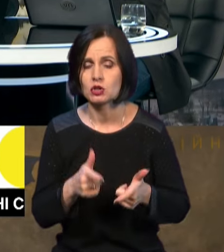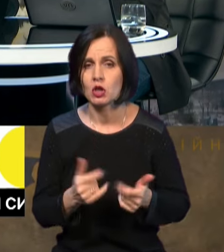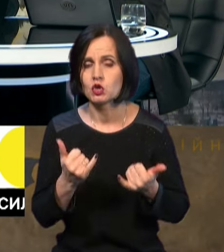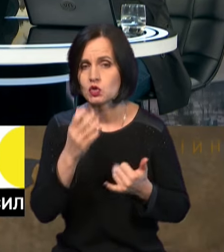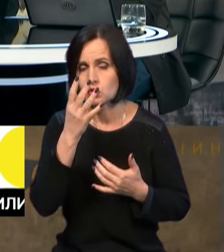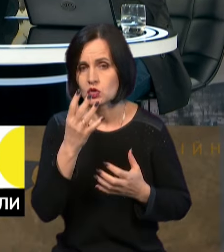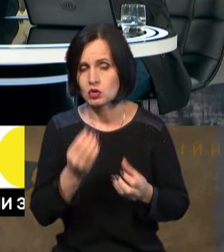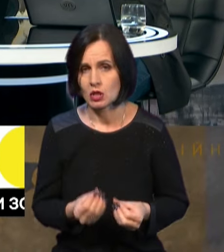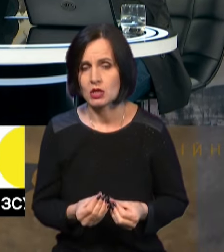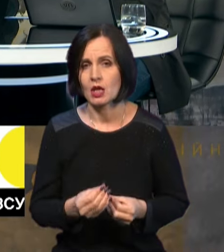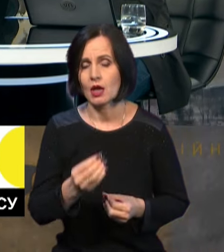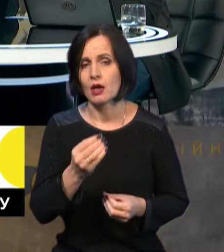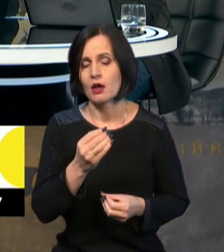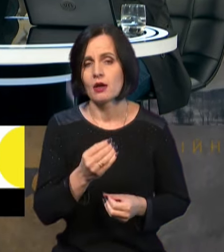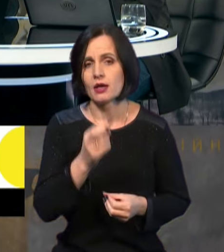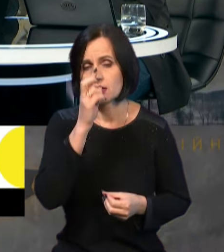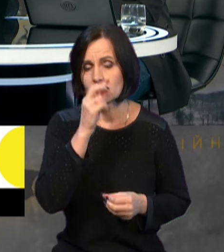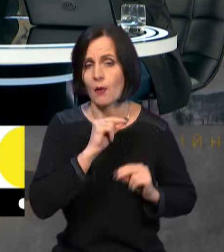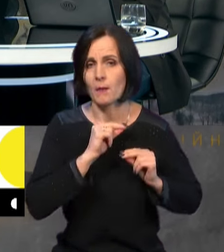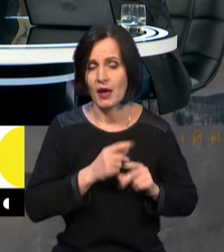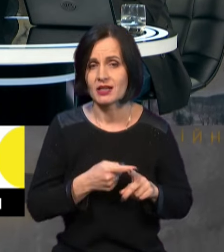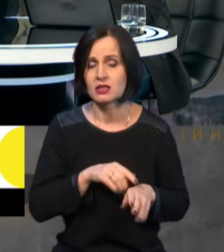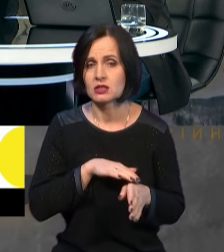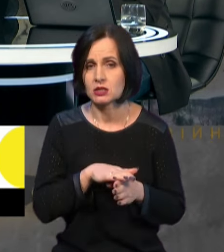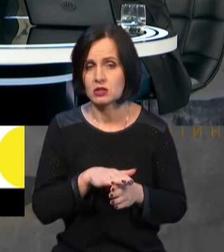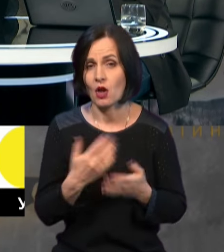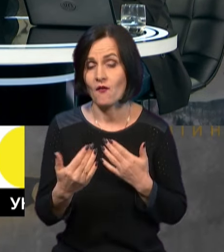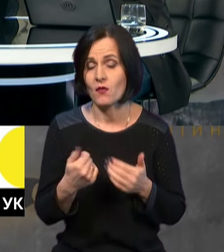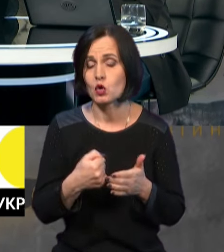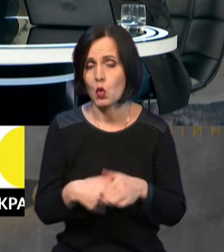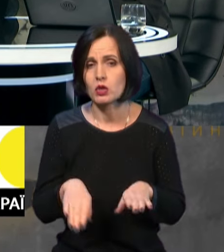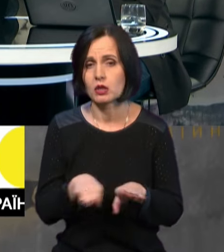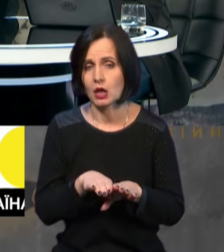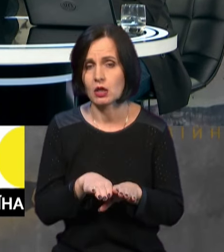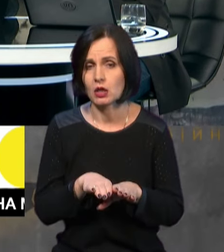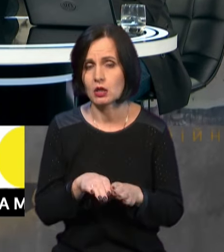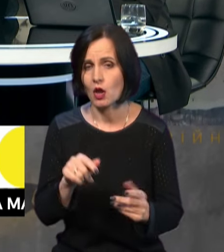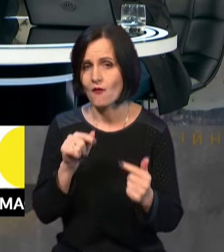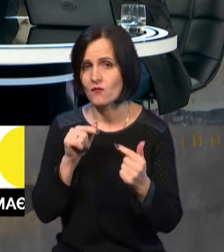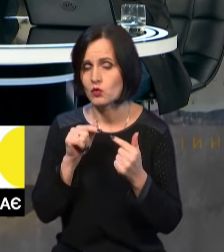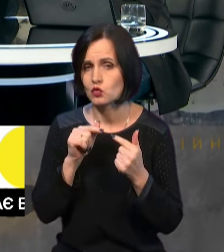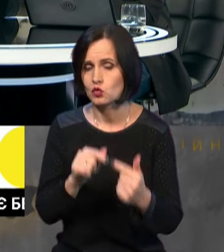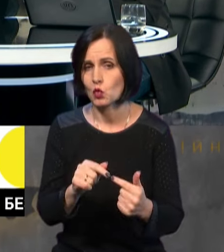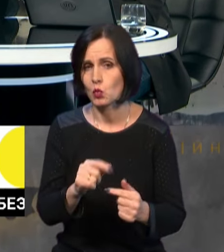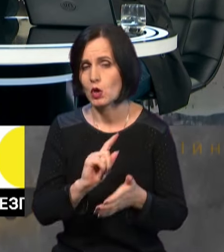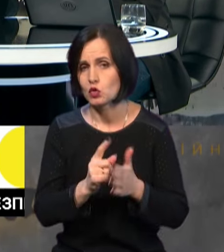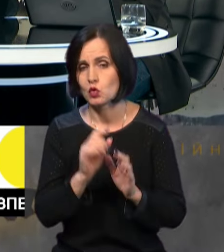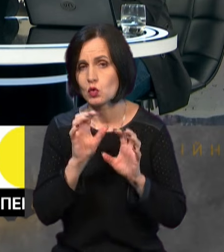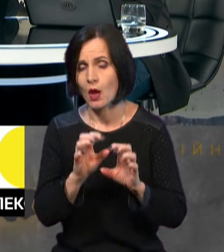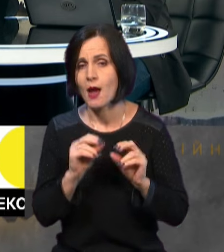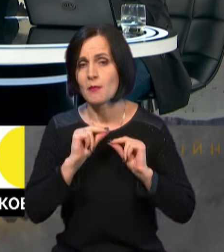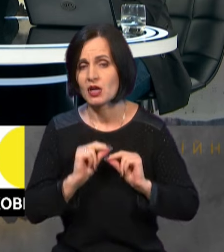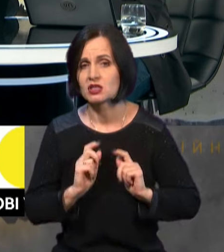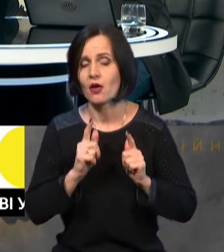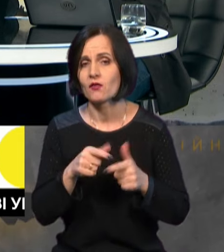Держпраця це здійснює. Тому по відношенню до таких роботодавців, які всупереч нормам закону працевлаштовують осіб,